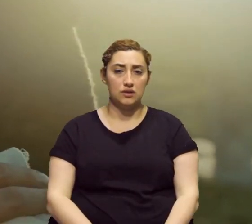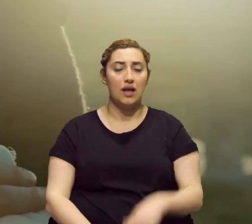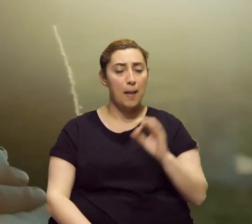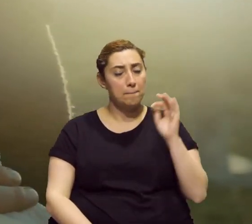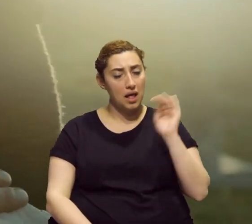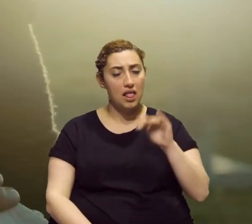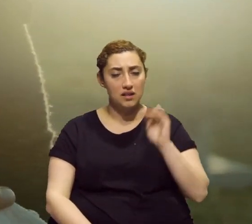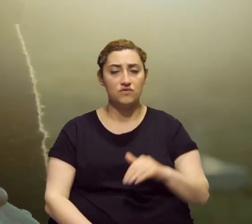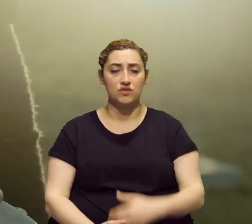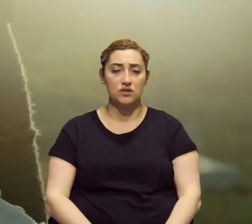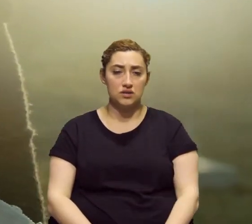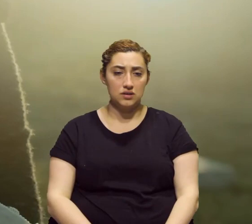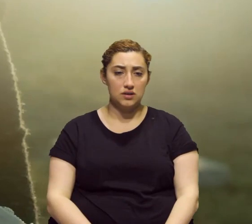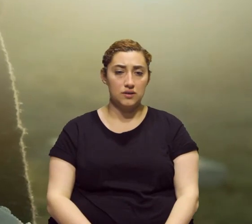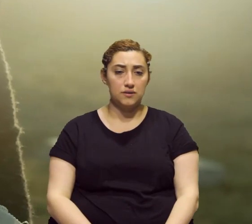Hep geleceğiz.